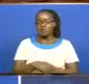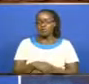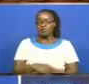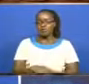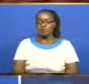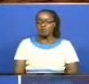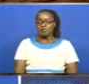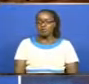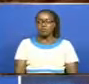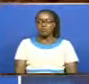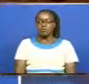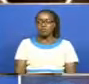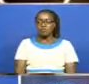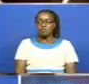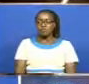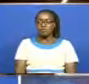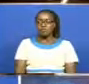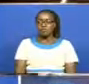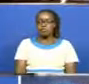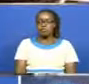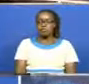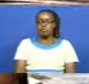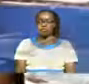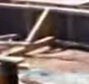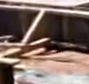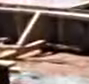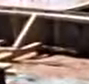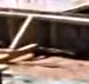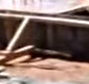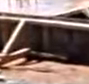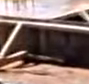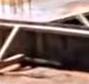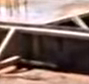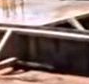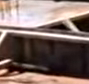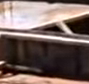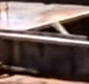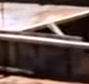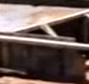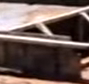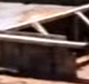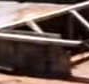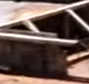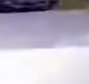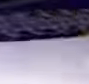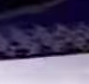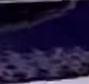Frederick Muki, Darubini, Michezo. We'll be right back.